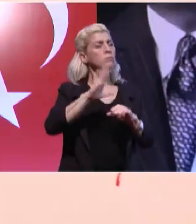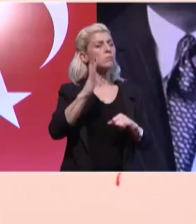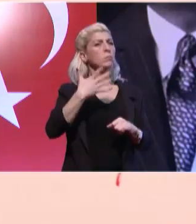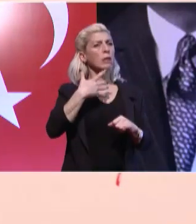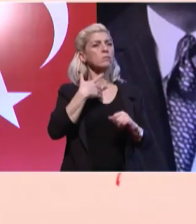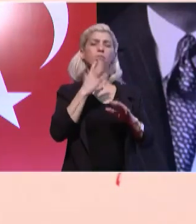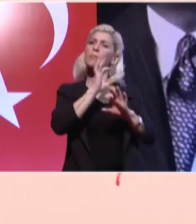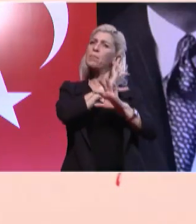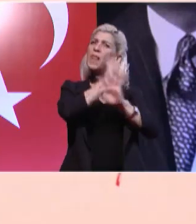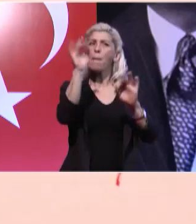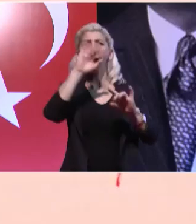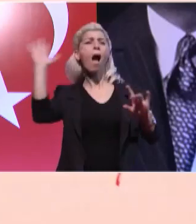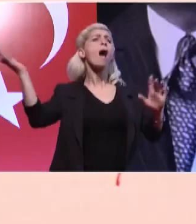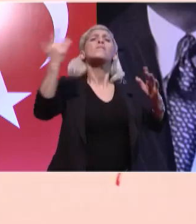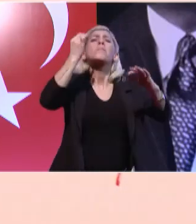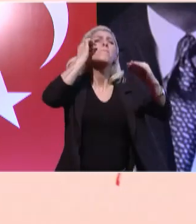Her görüşten insandan.